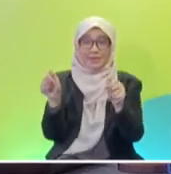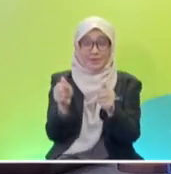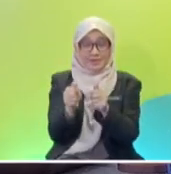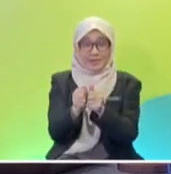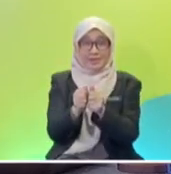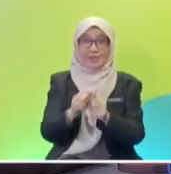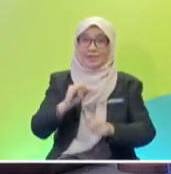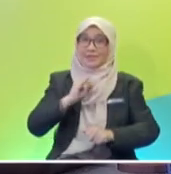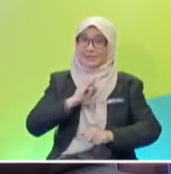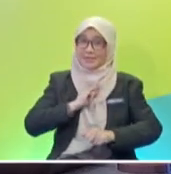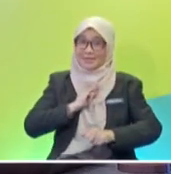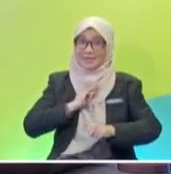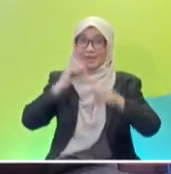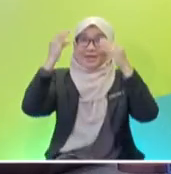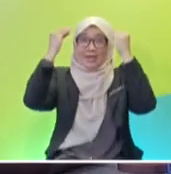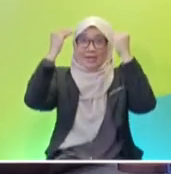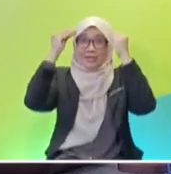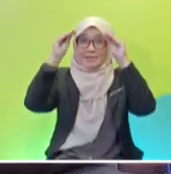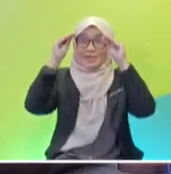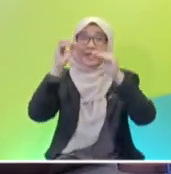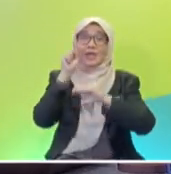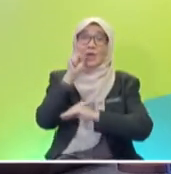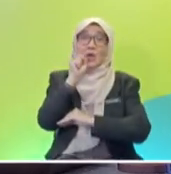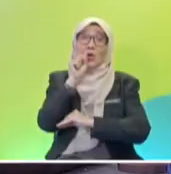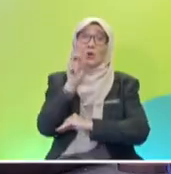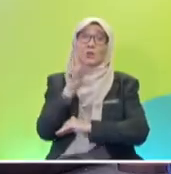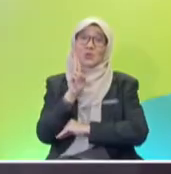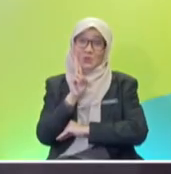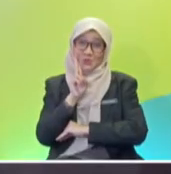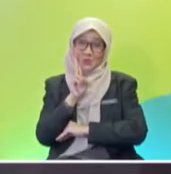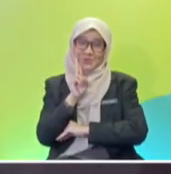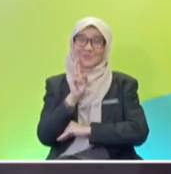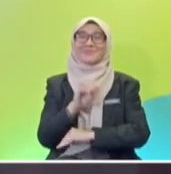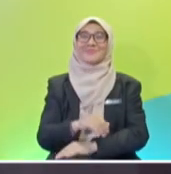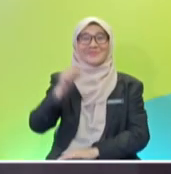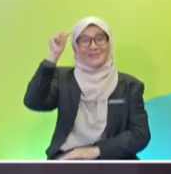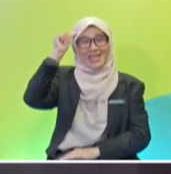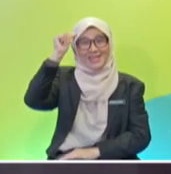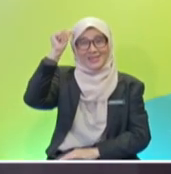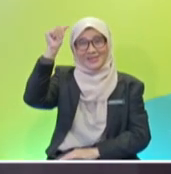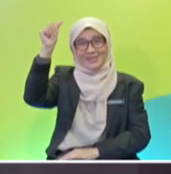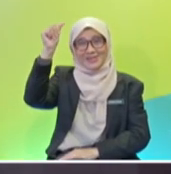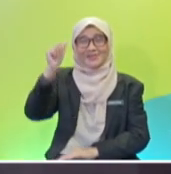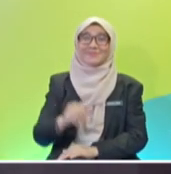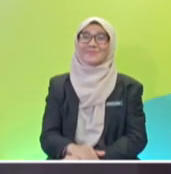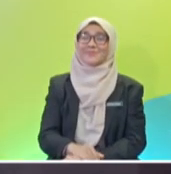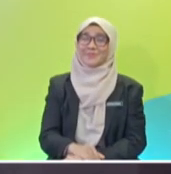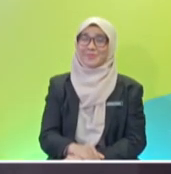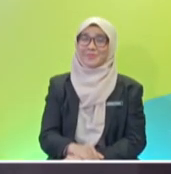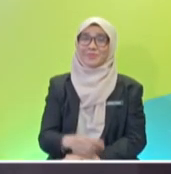ajar kita mata pelajaran sains iaitu cikgu Su. Ya. Assalamualaikum cikgu. Waalaikumsalam Anis. Cikgu, kita